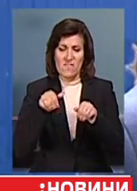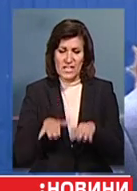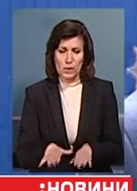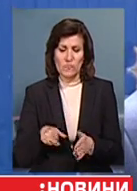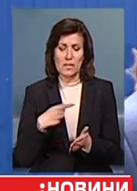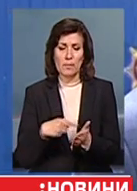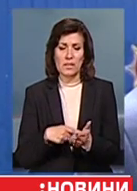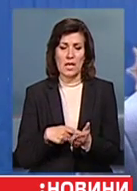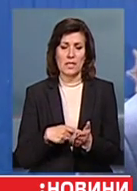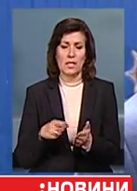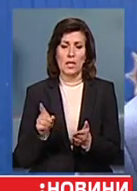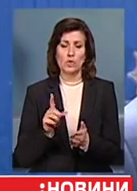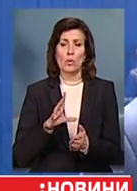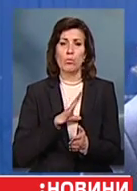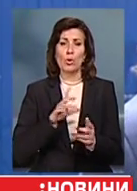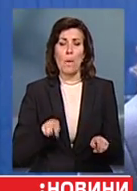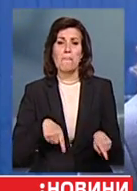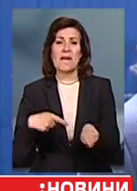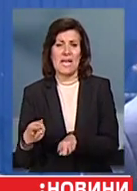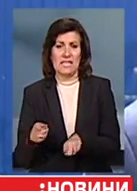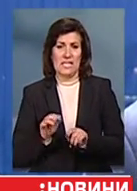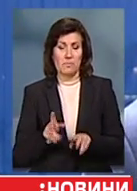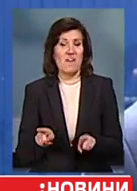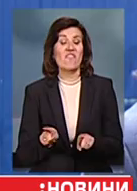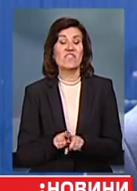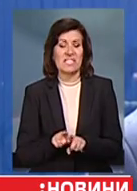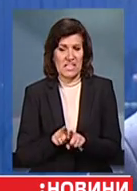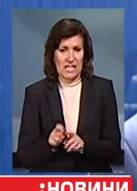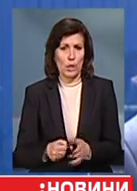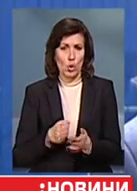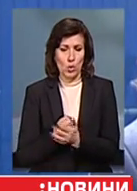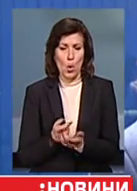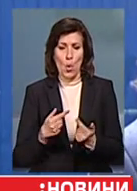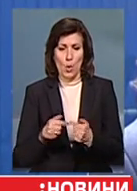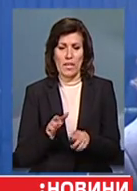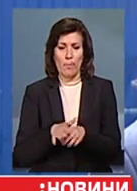вирішувати питання, щоб воно було передана справа все ж таки до органу,